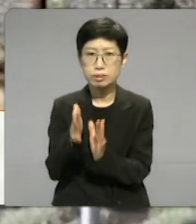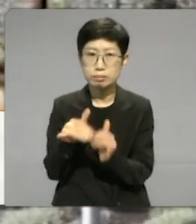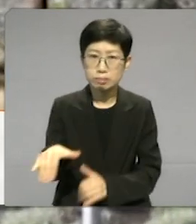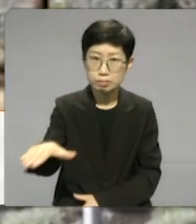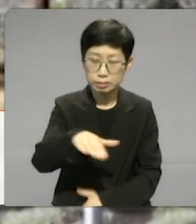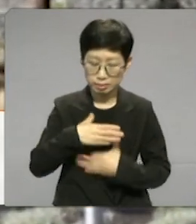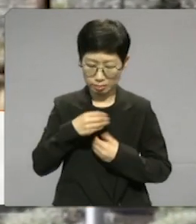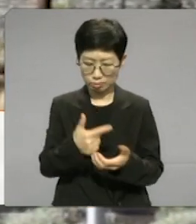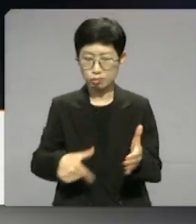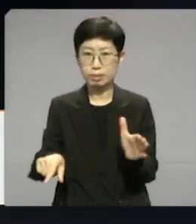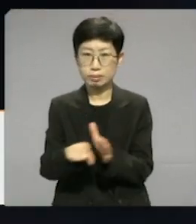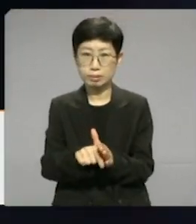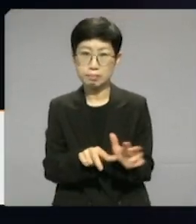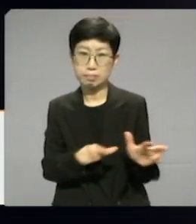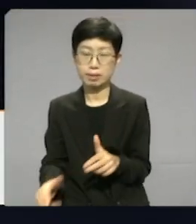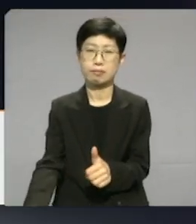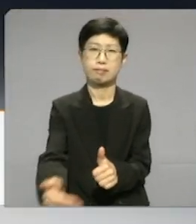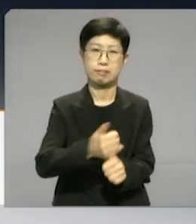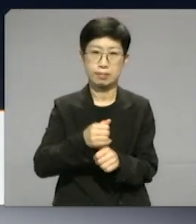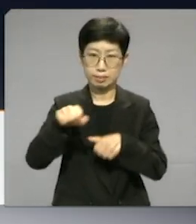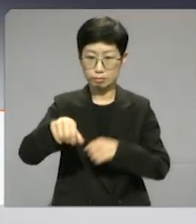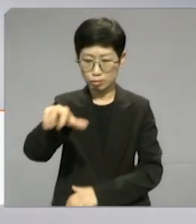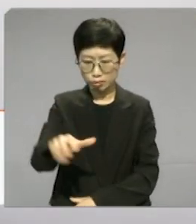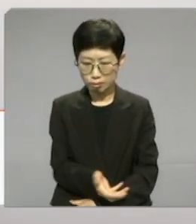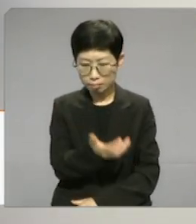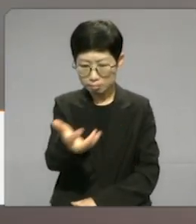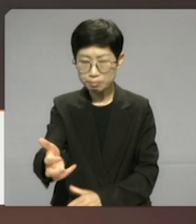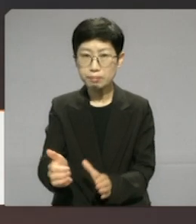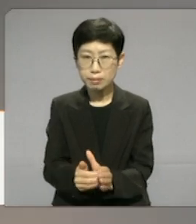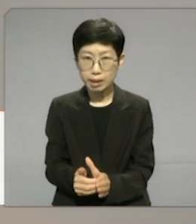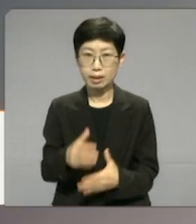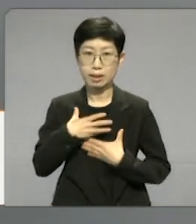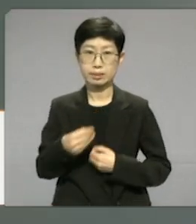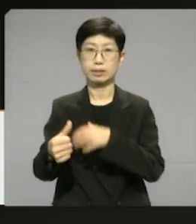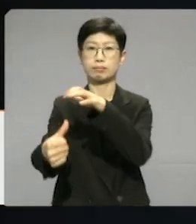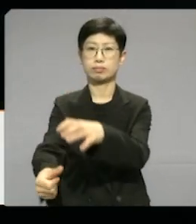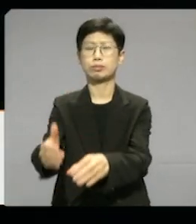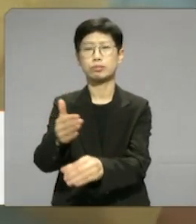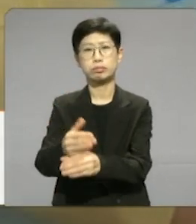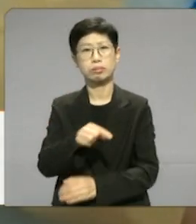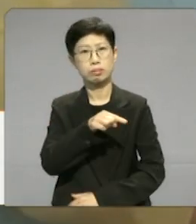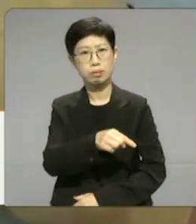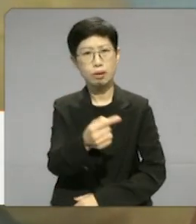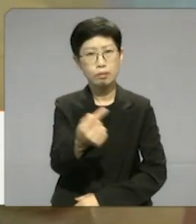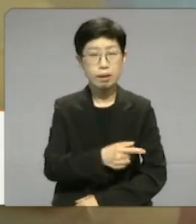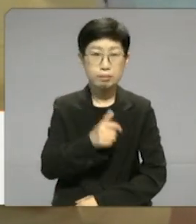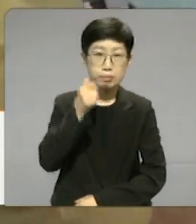위해 곧바로 이 동물을 붙잡아 동물원으로 이송. 안전하게 격리 중이지만